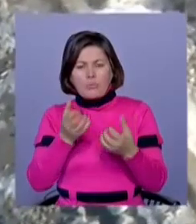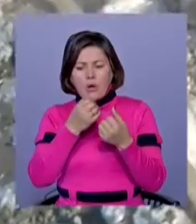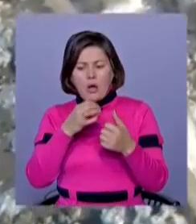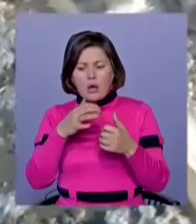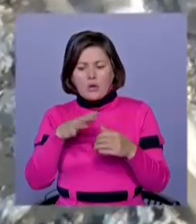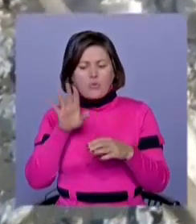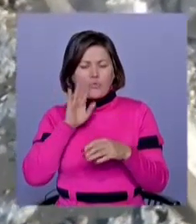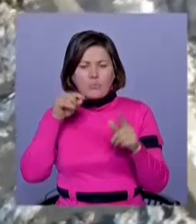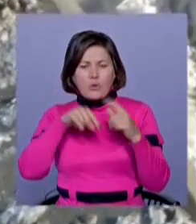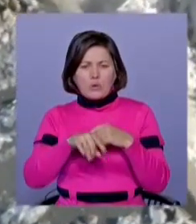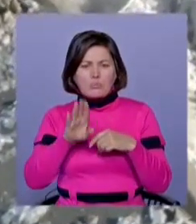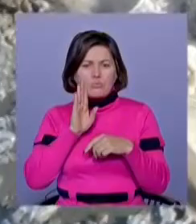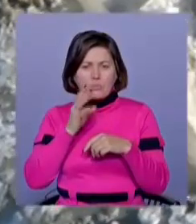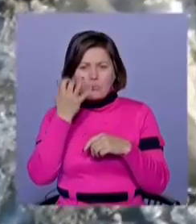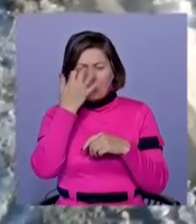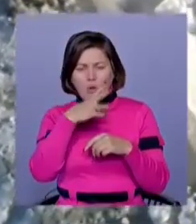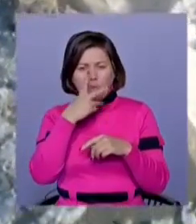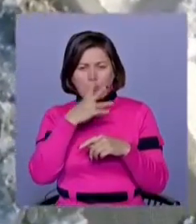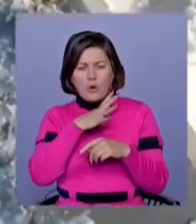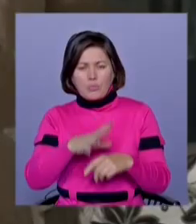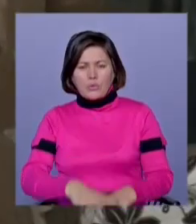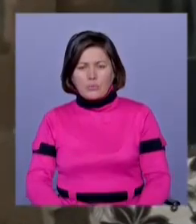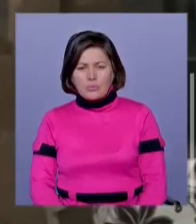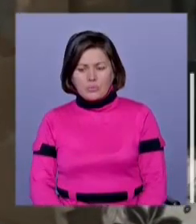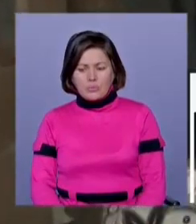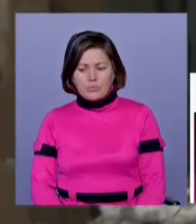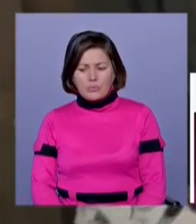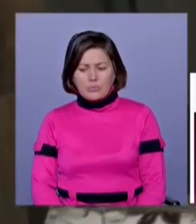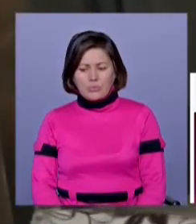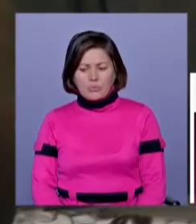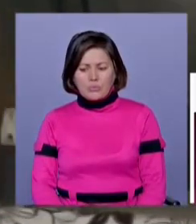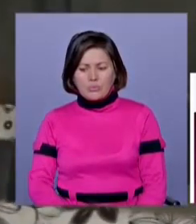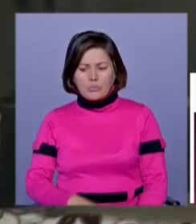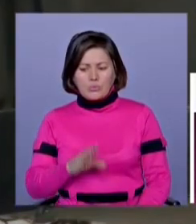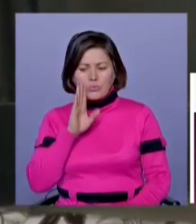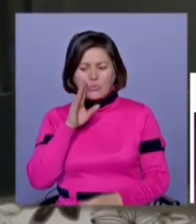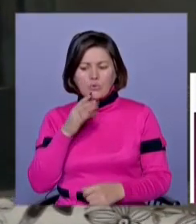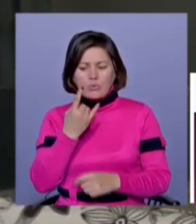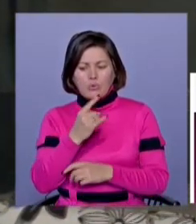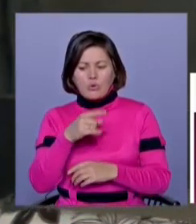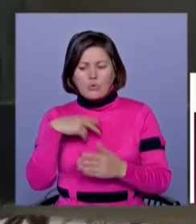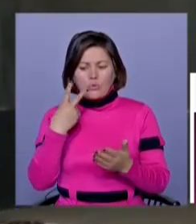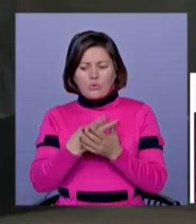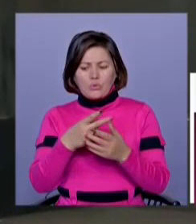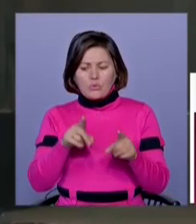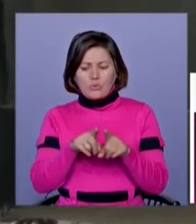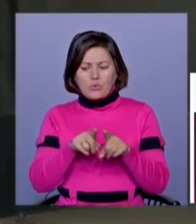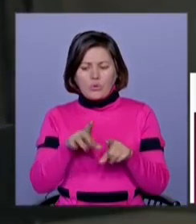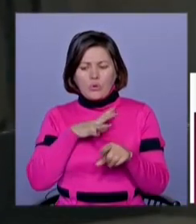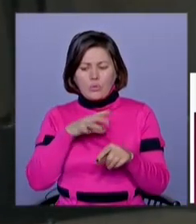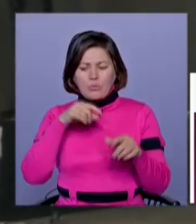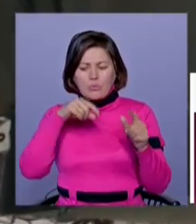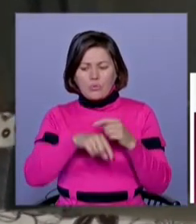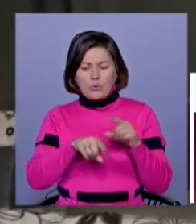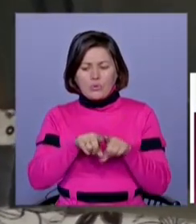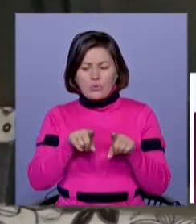арам судың ішінде жатқан қызды байқамаған. Я таңертең бір бала құлап, сол бала құлады, анау астында